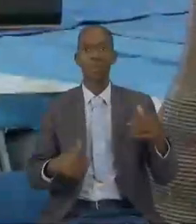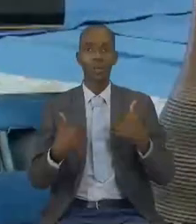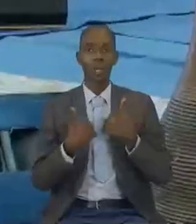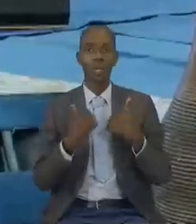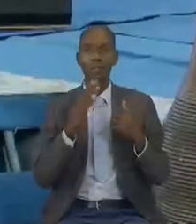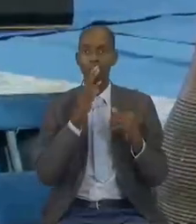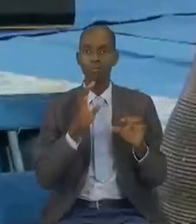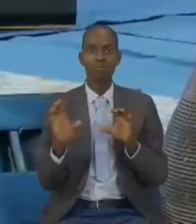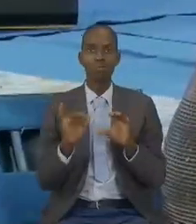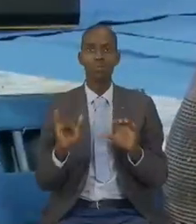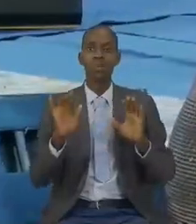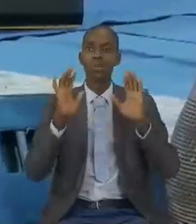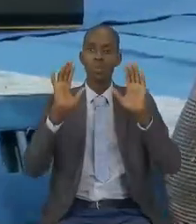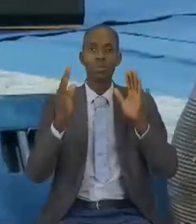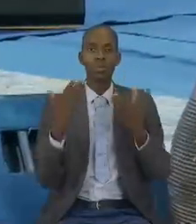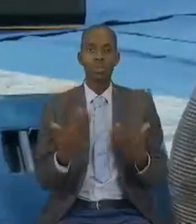Le Seigneur.